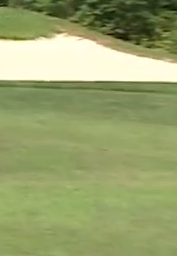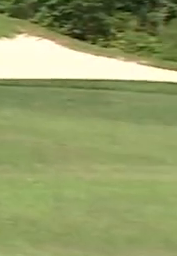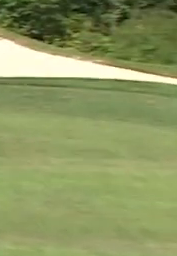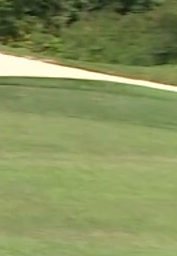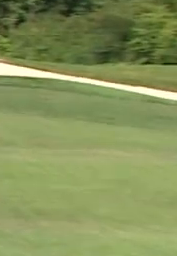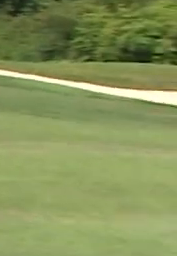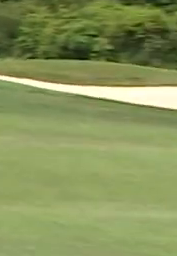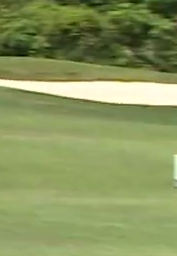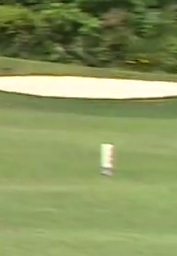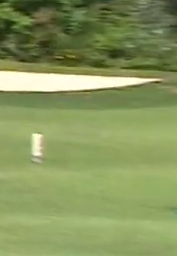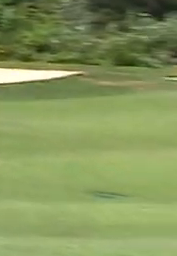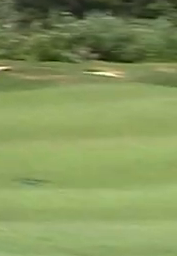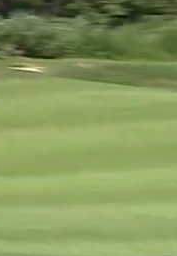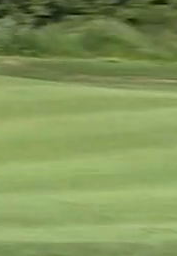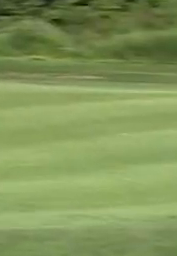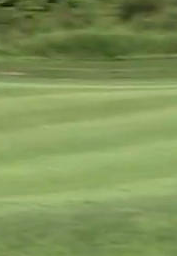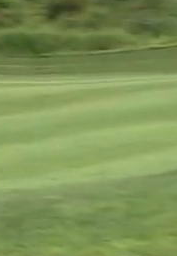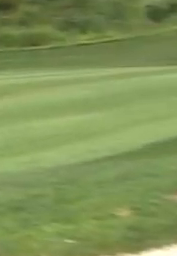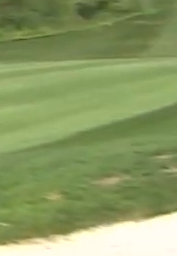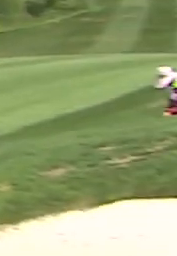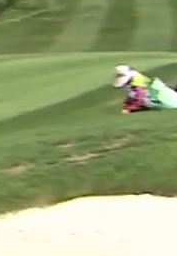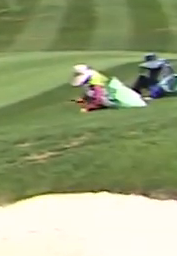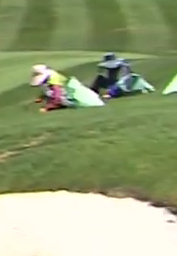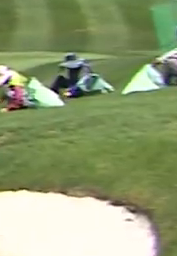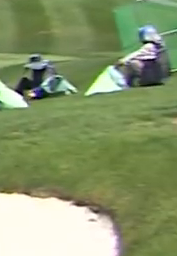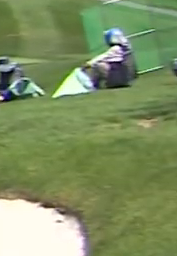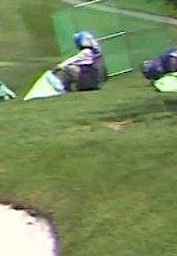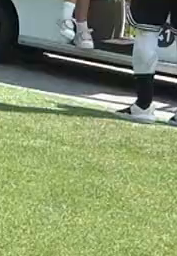가지마, 가지마, 가지마.